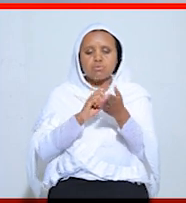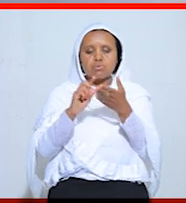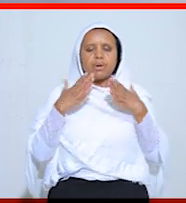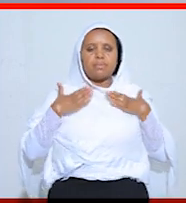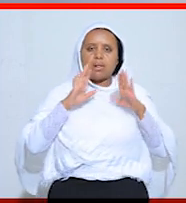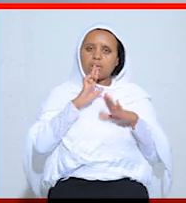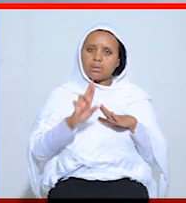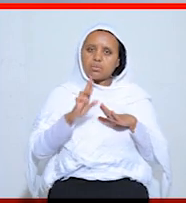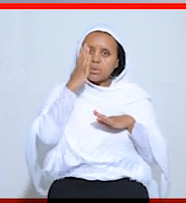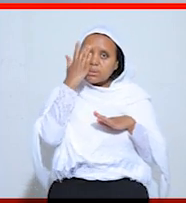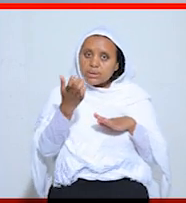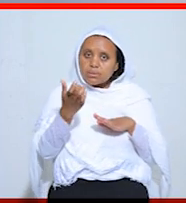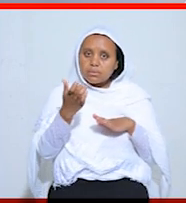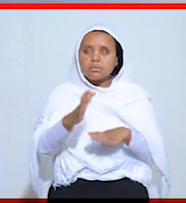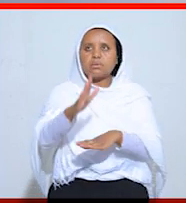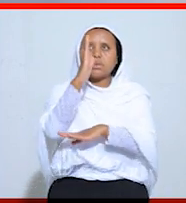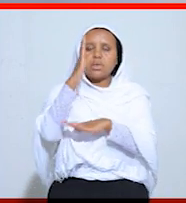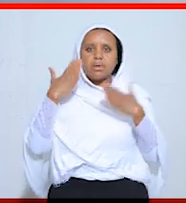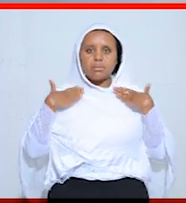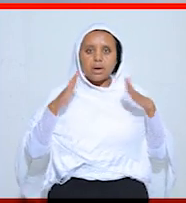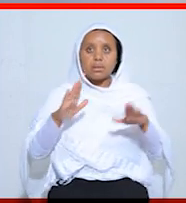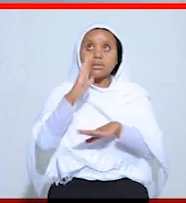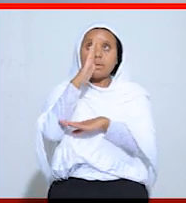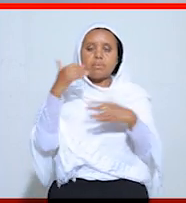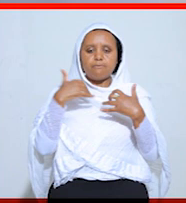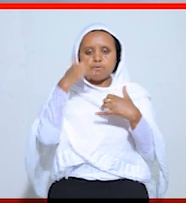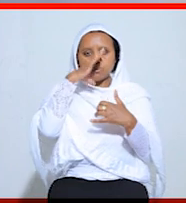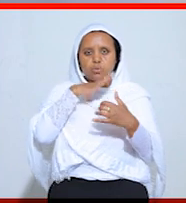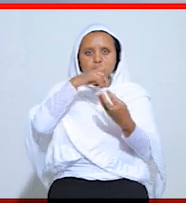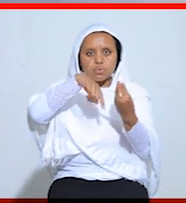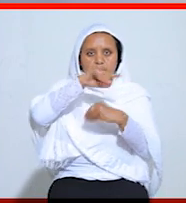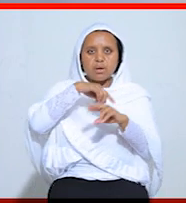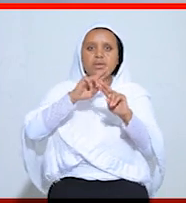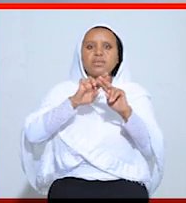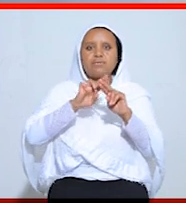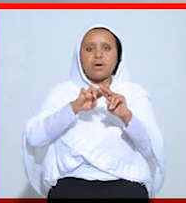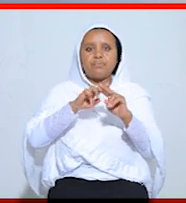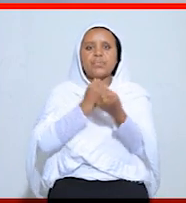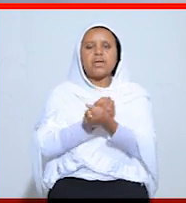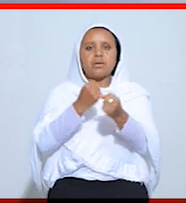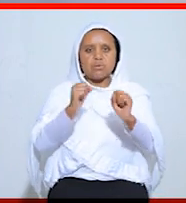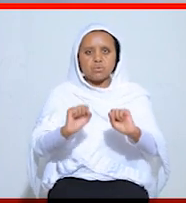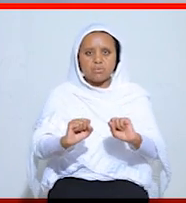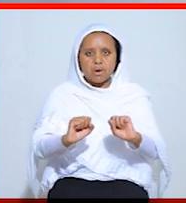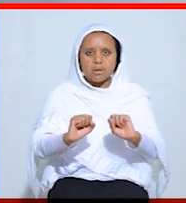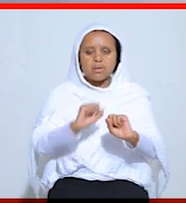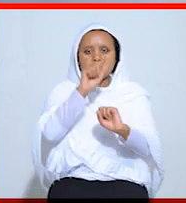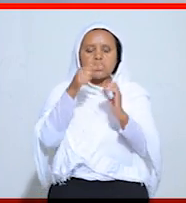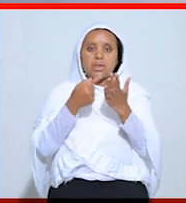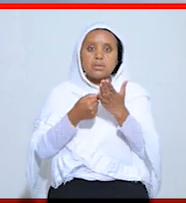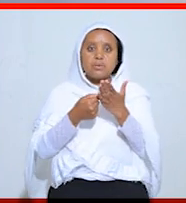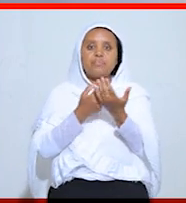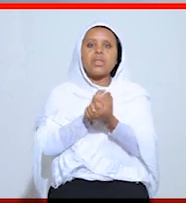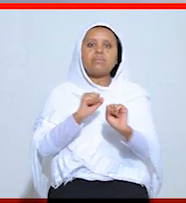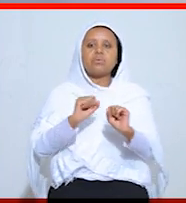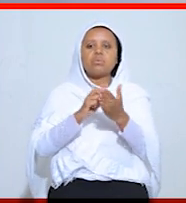የሚንከባከቡን ቅዱሳን መላእክት ናቸው። ለምን? የእግዚአብሔር መልአክ እግዚአብሔርን በሚፈሩ ሰዎች ዙሪያ ይሰፍራል ያድናቸውማል ይላል።